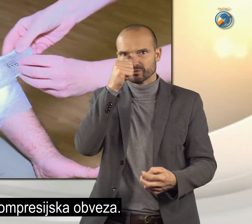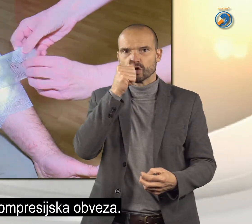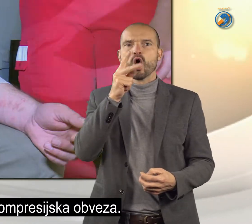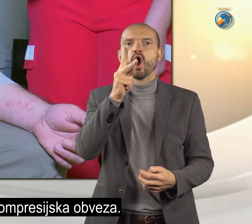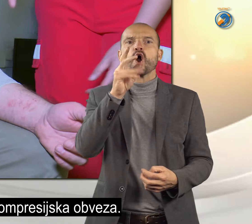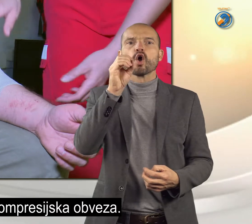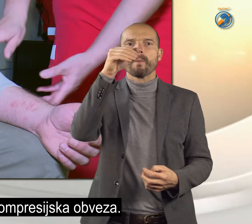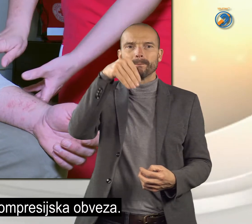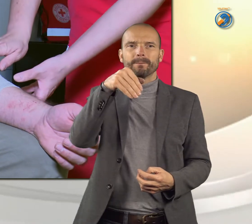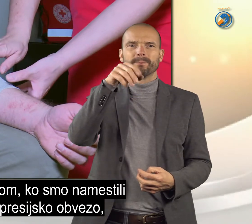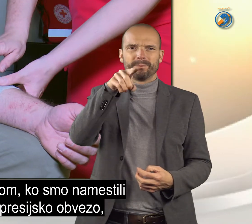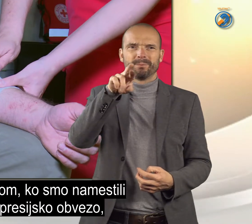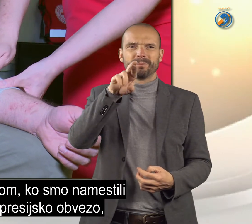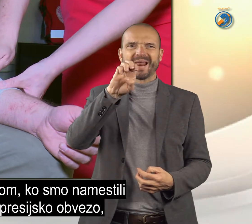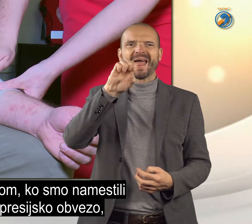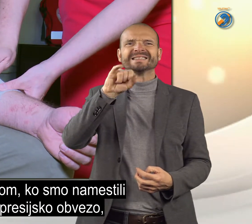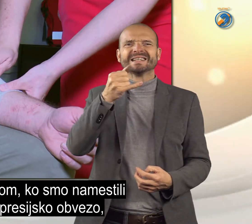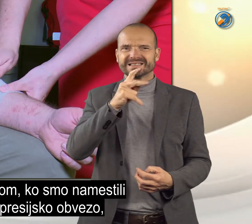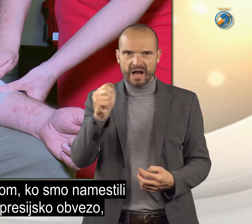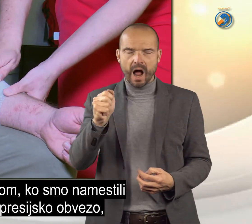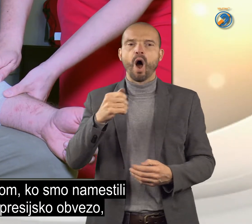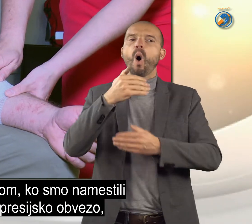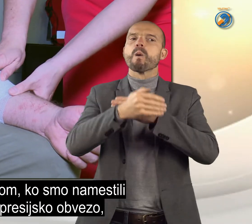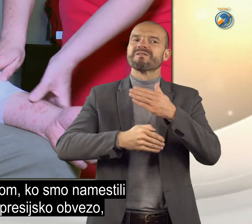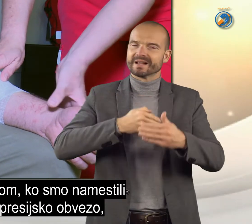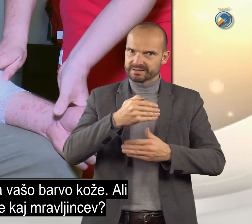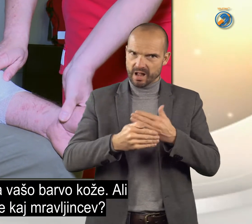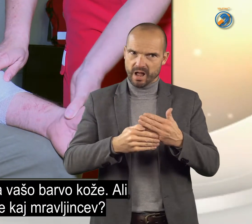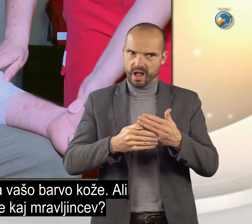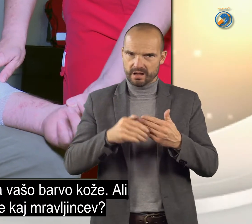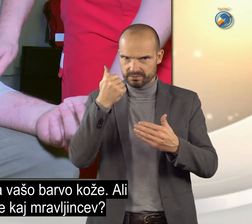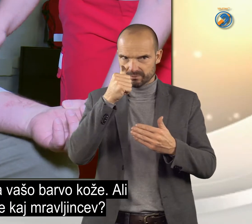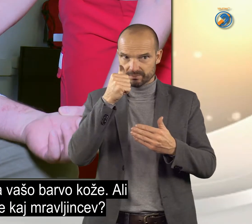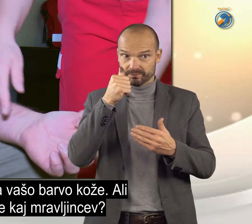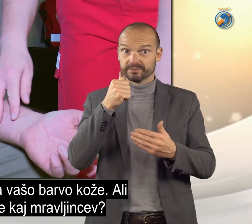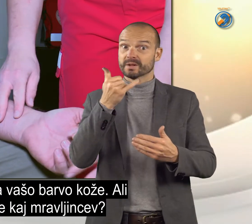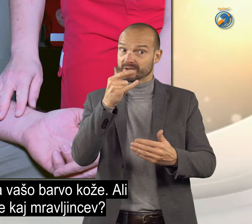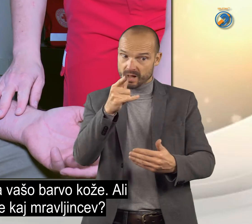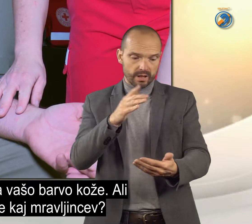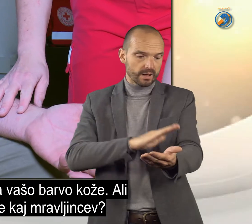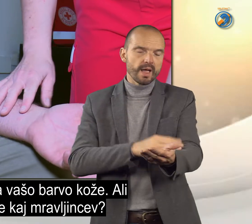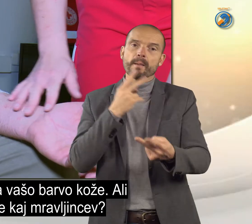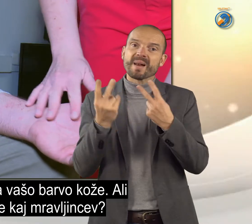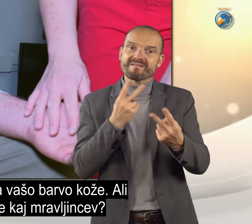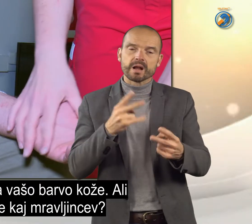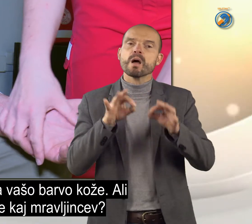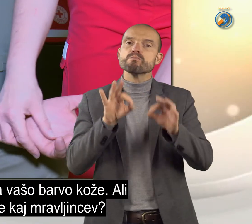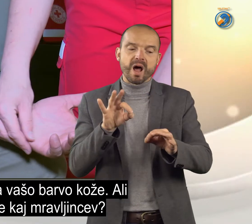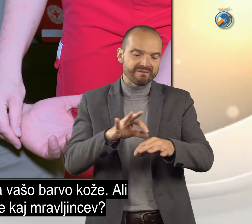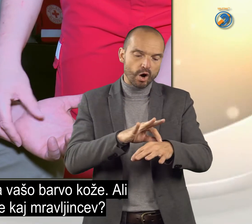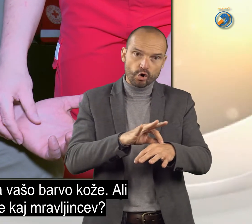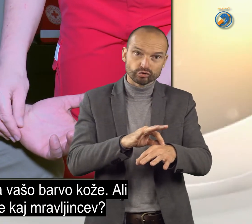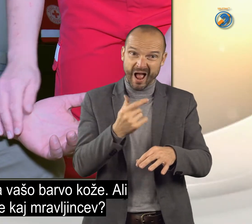obveza. Se pravi, zdaj bomo pa midva, ko smo namestila kompresijsko obvezo, preverila vašo barvo kože, je v redu, imate kaj